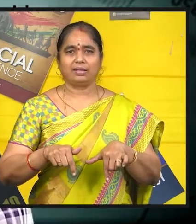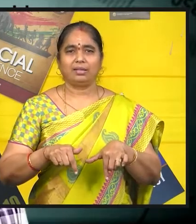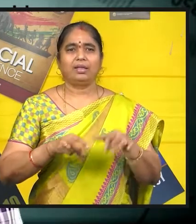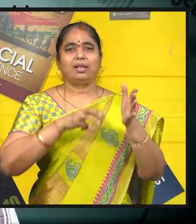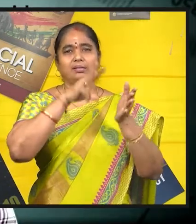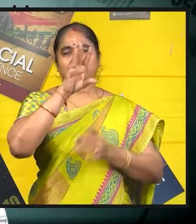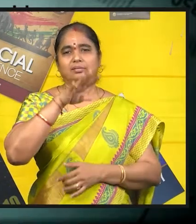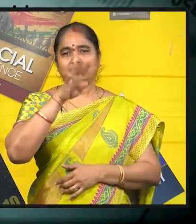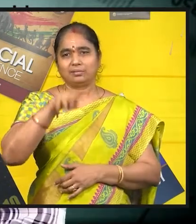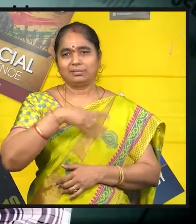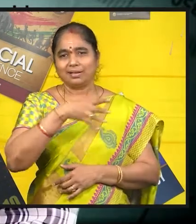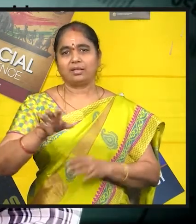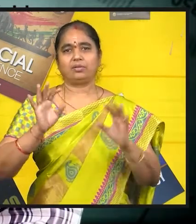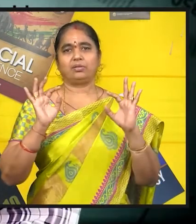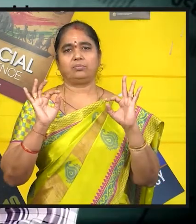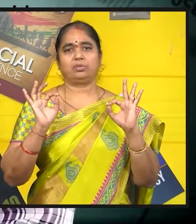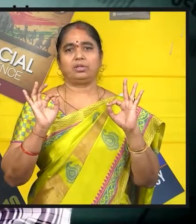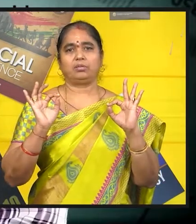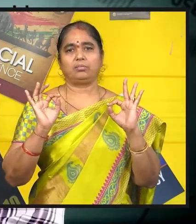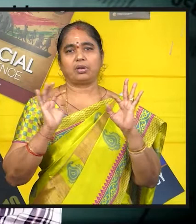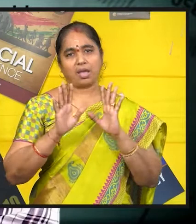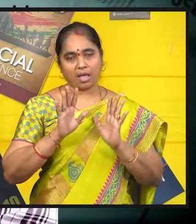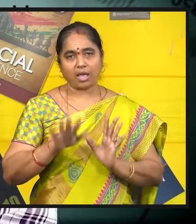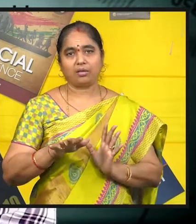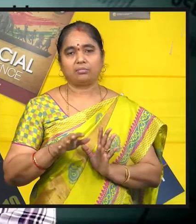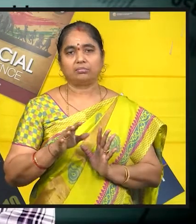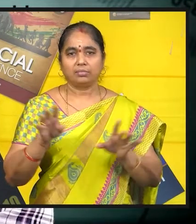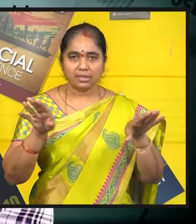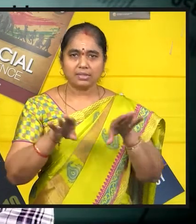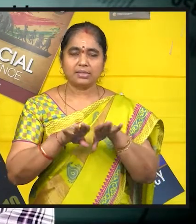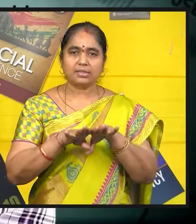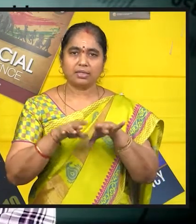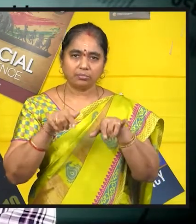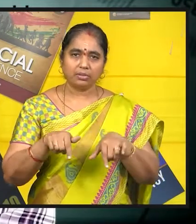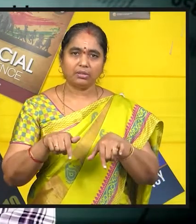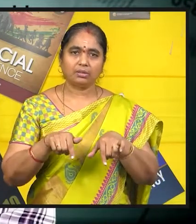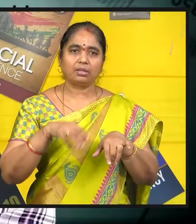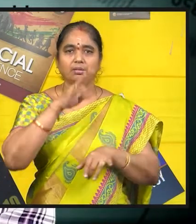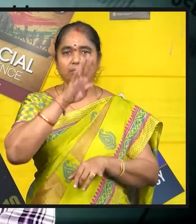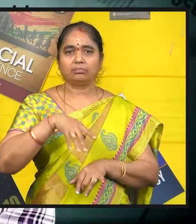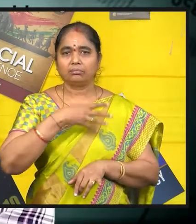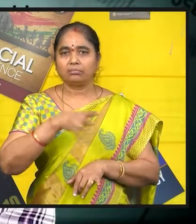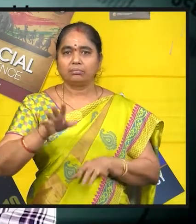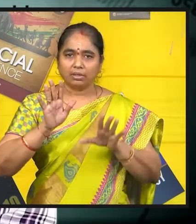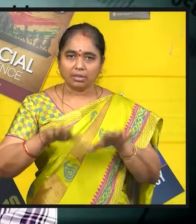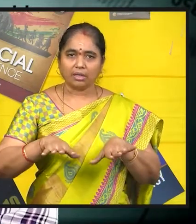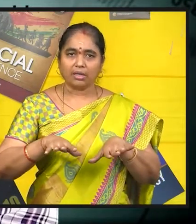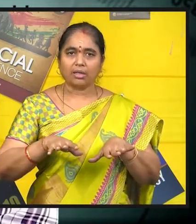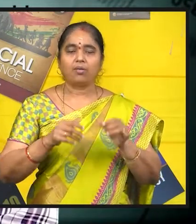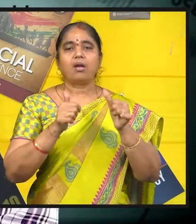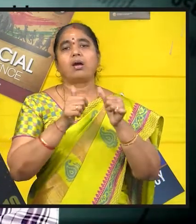இந்த அட்டவணையினுடைய ஒரு சிறப்பாக அமைகிறது. அதே போல இந்த அட்டவணையை பொறுத்த வரைக்கும்